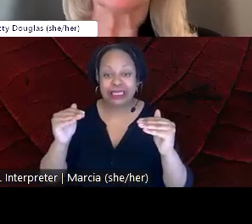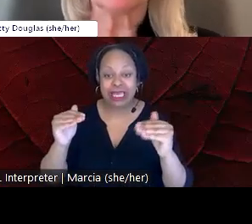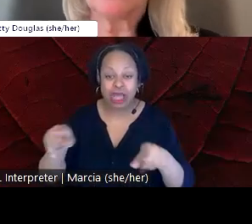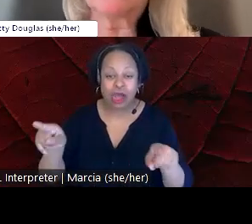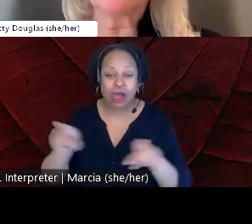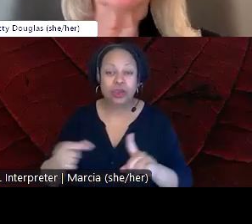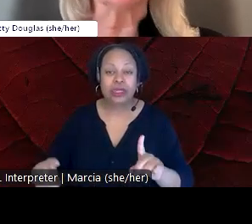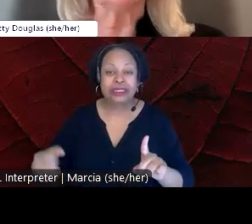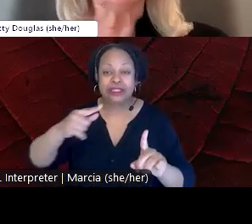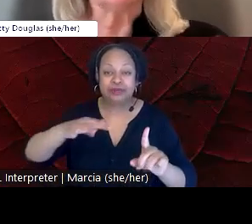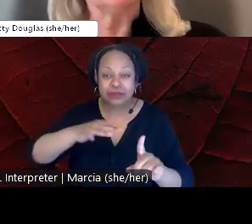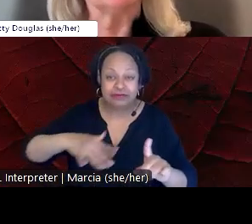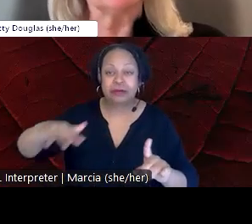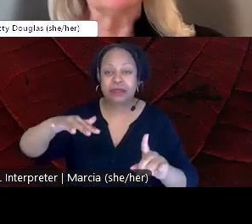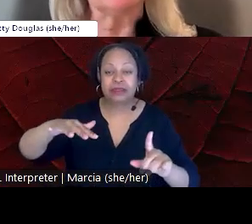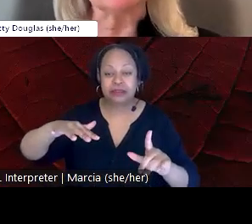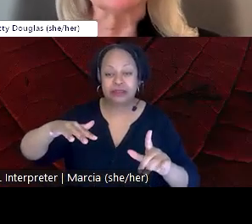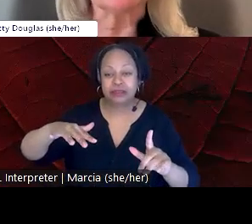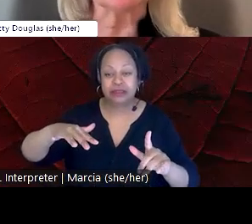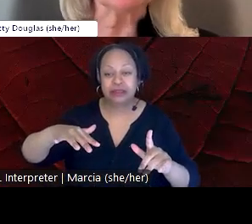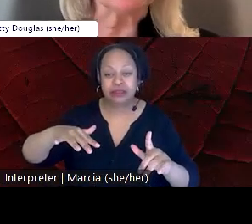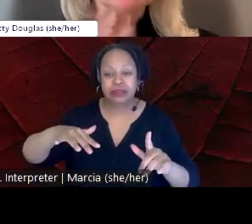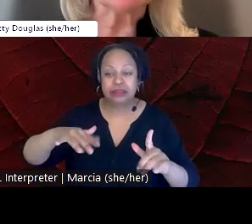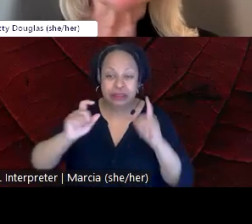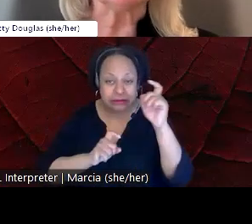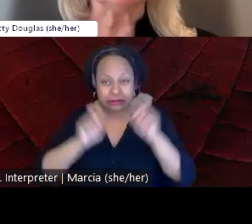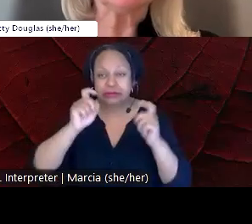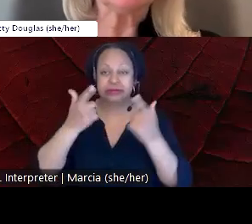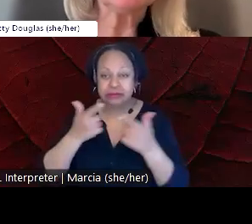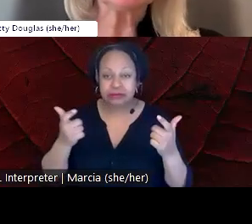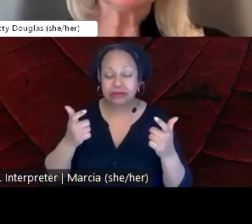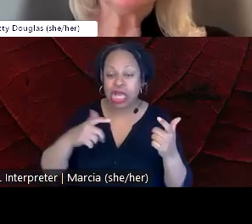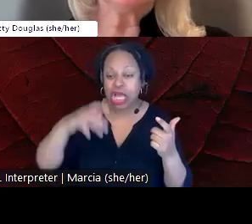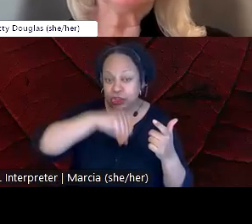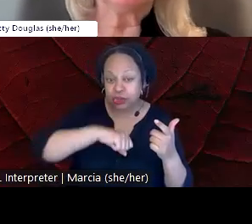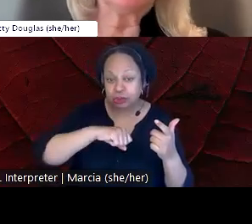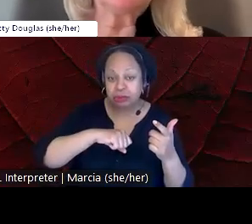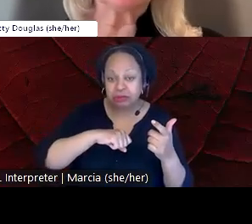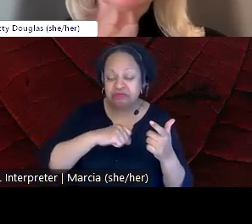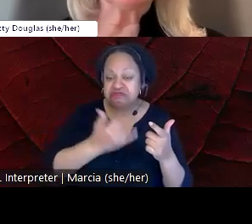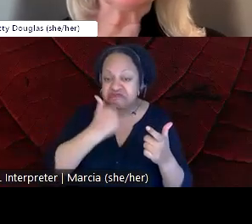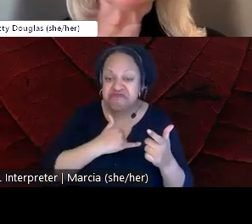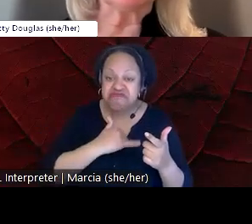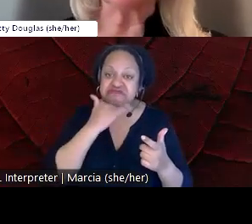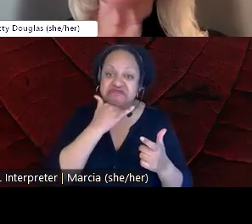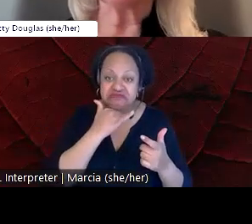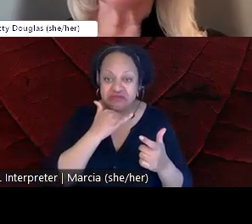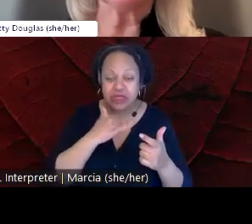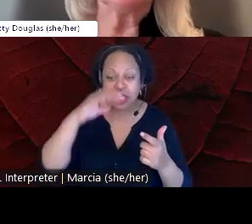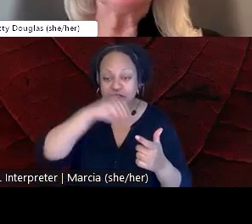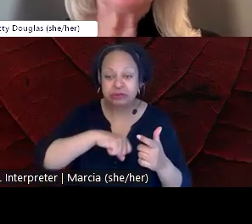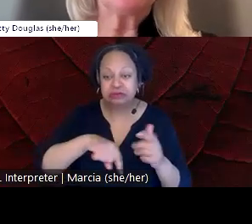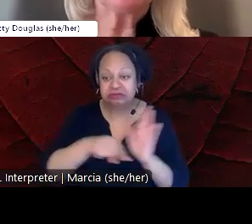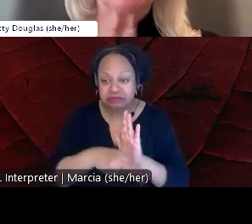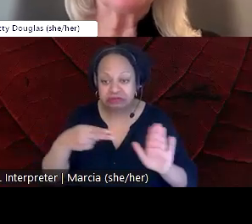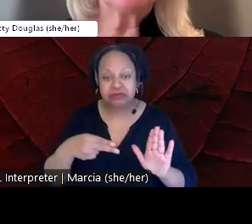Donc, un environnement d'affect et sensoriel. Donc, il faut revoir ça comme une force unique et